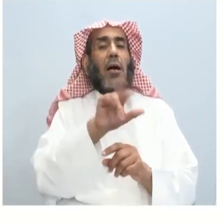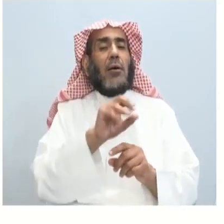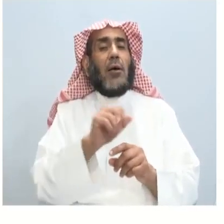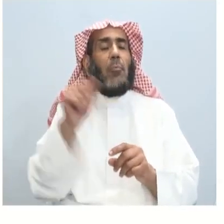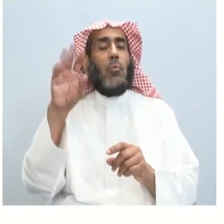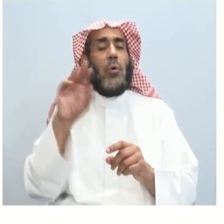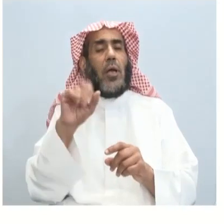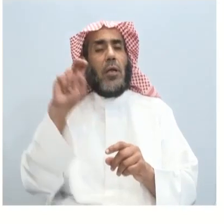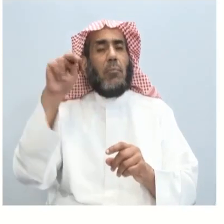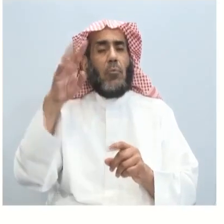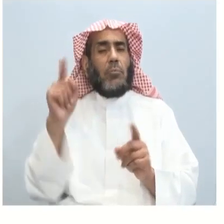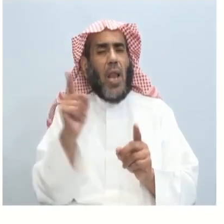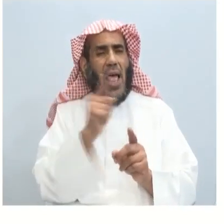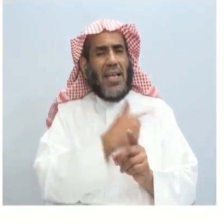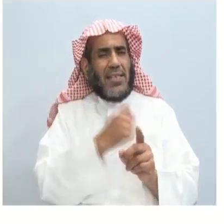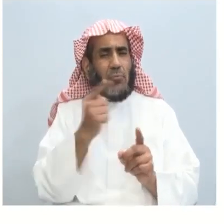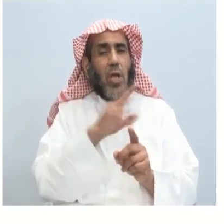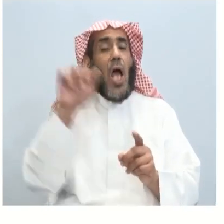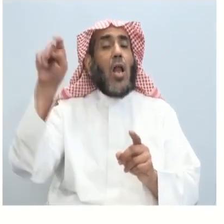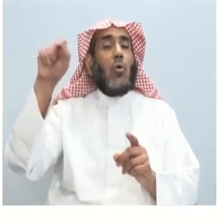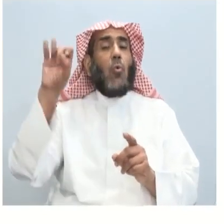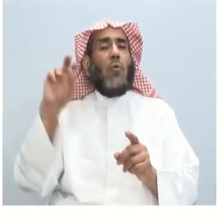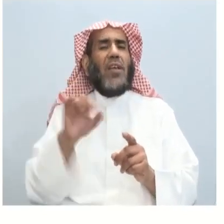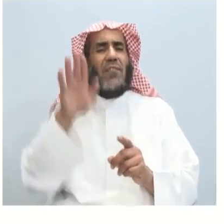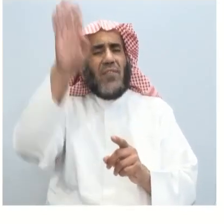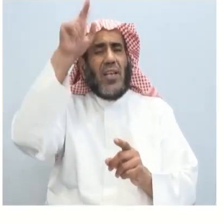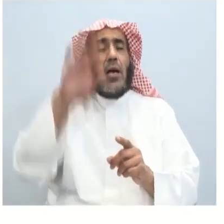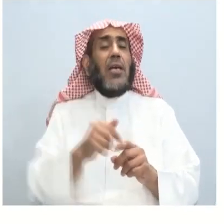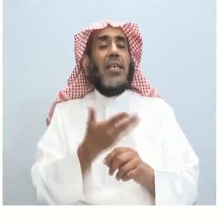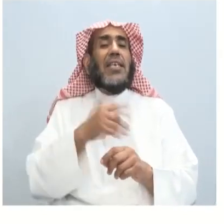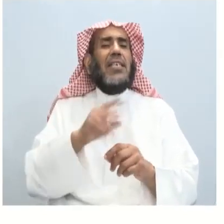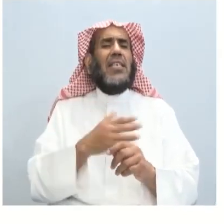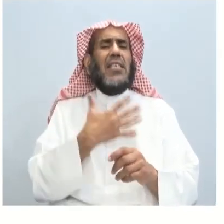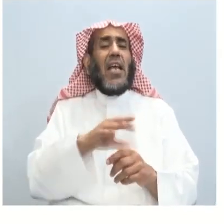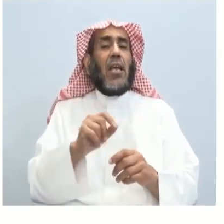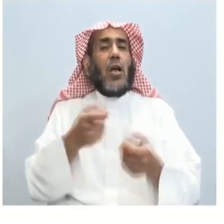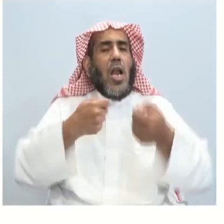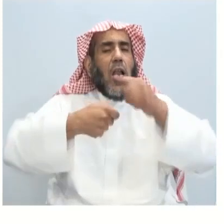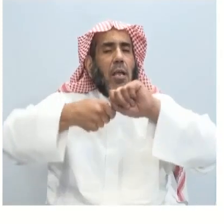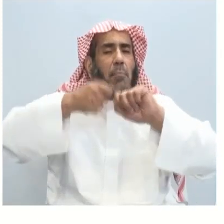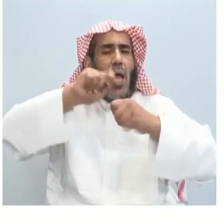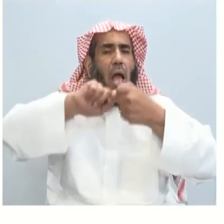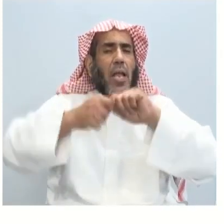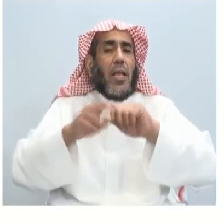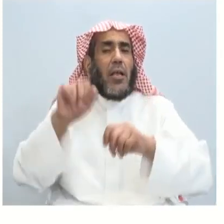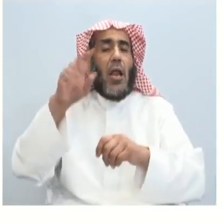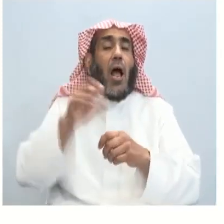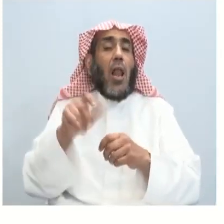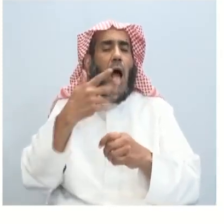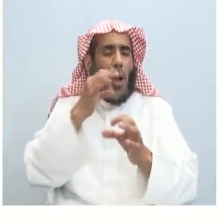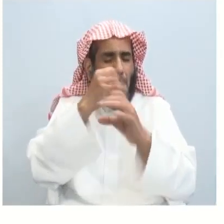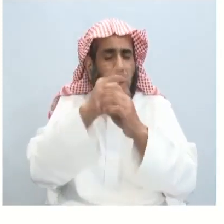ابو موسى جابر بن حيان بن عبد الله كوفي شيخ الكيميائيين العرب